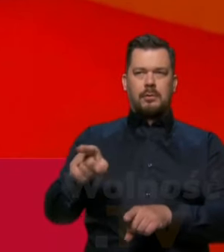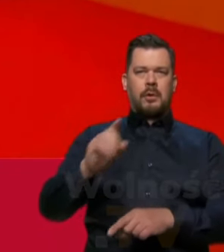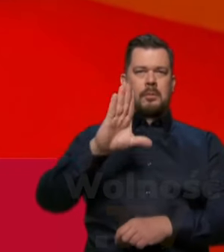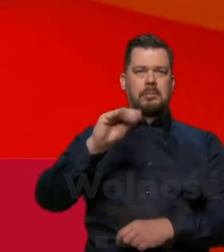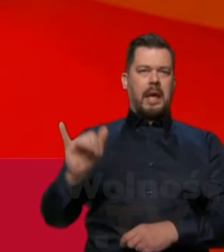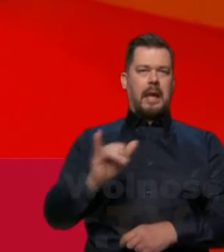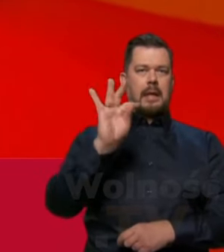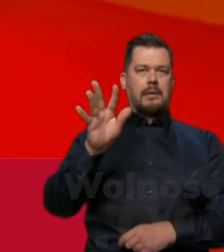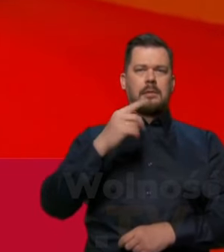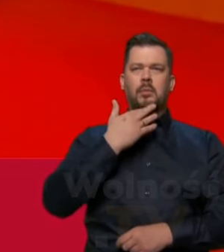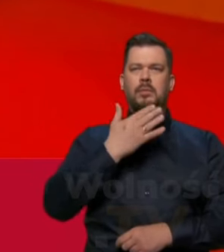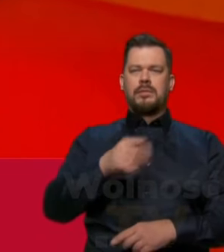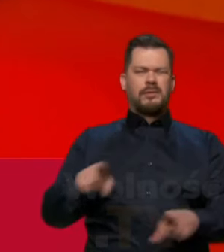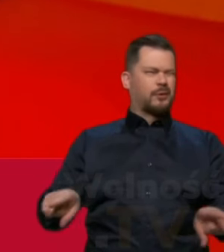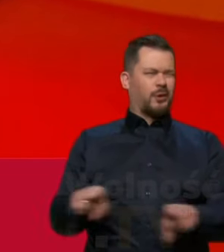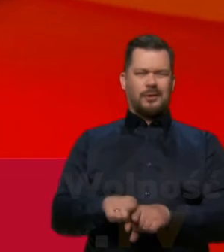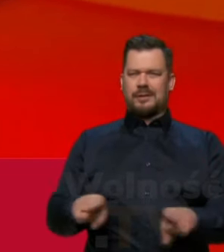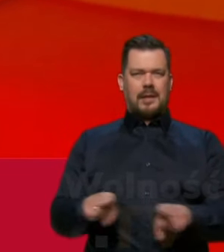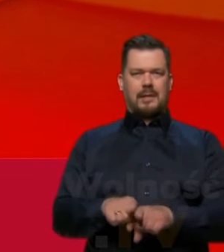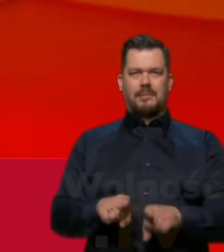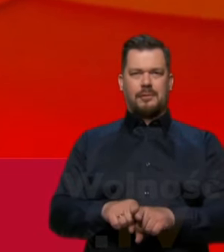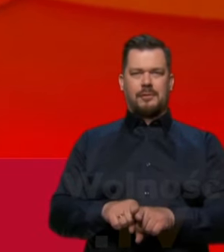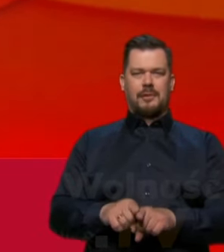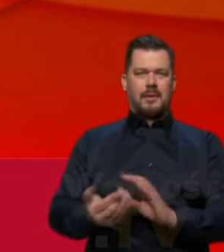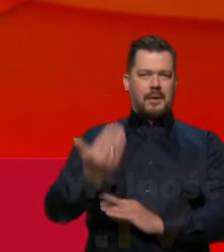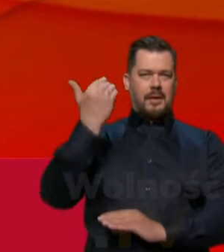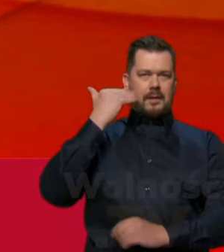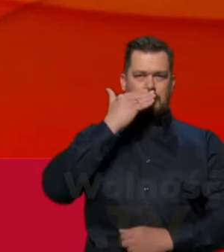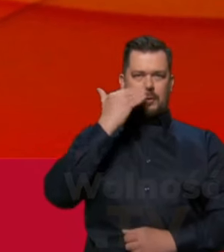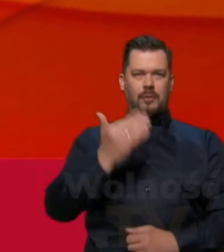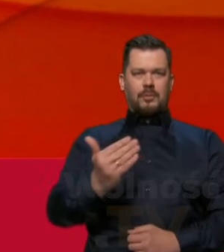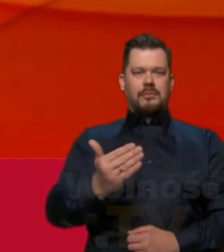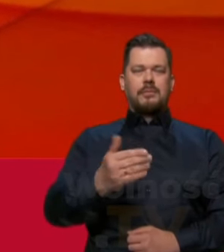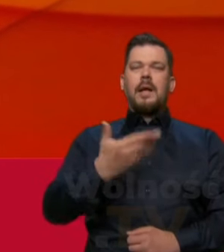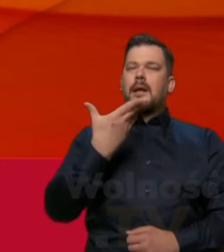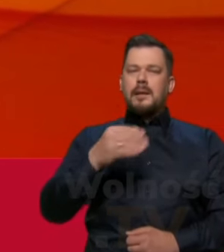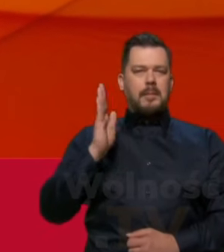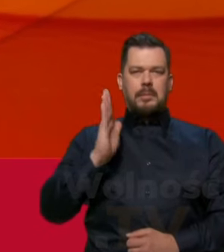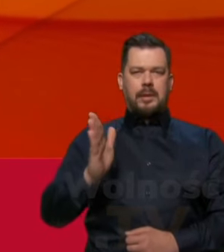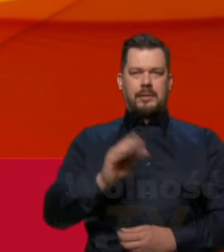ma taki sam stosunek do tego. I nie będzie